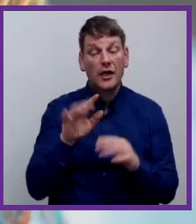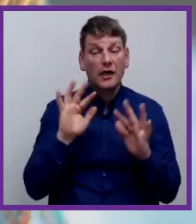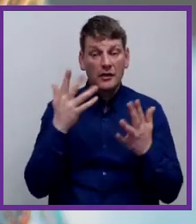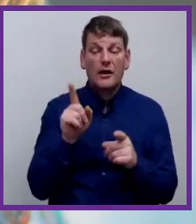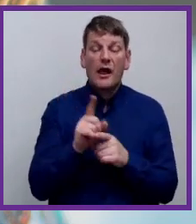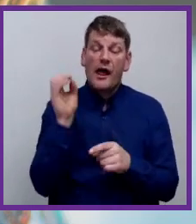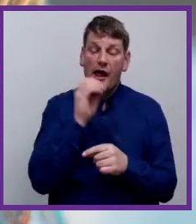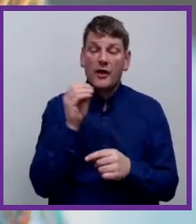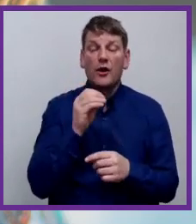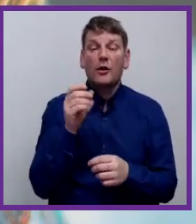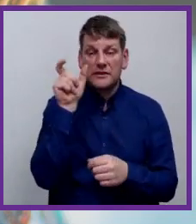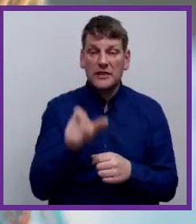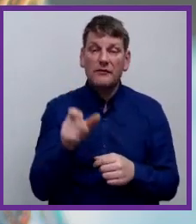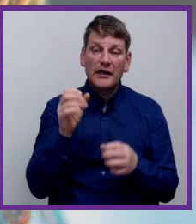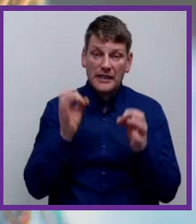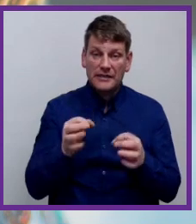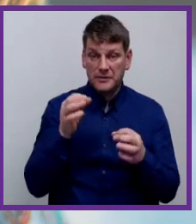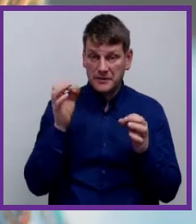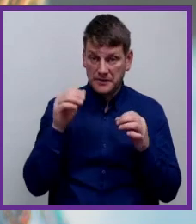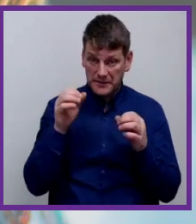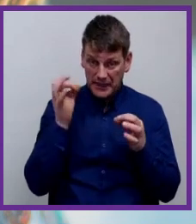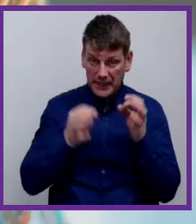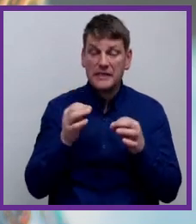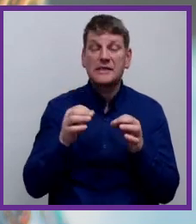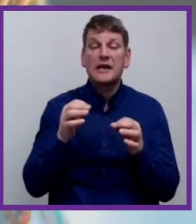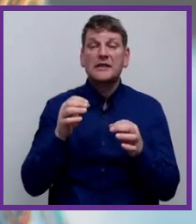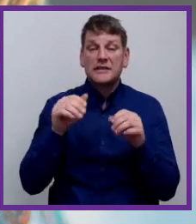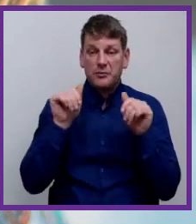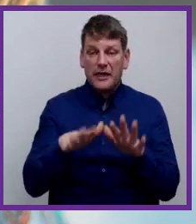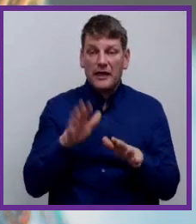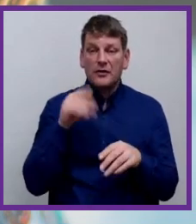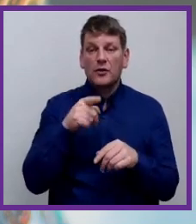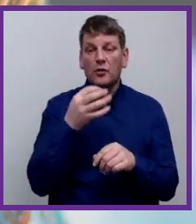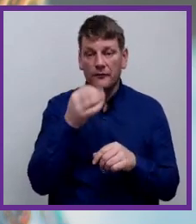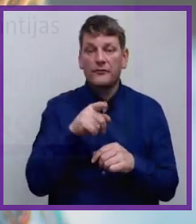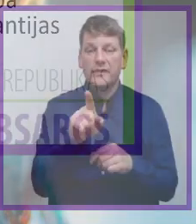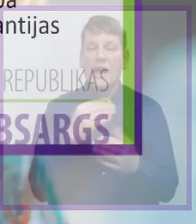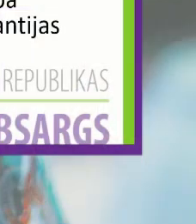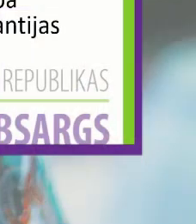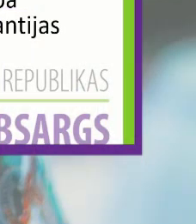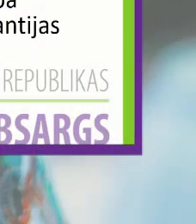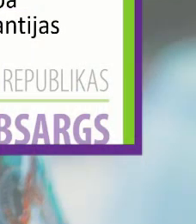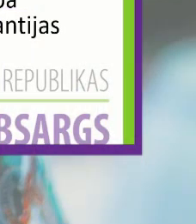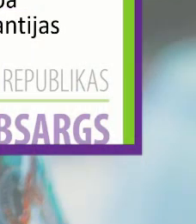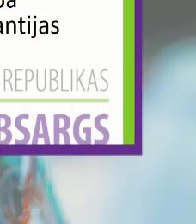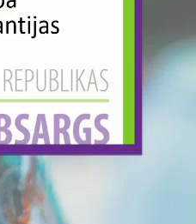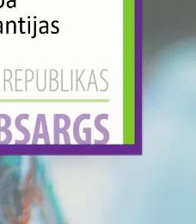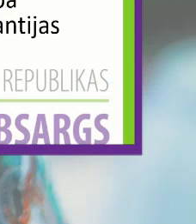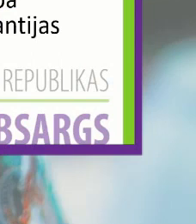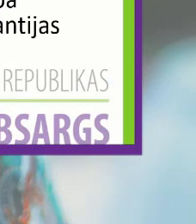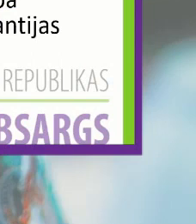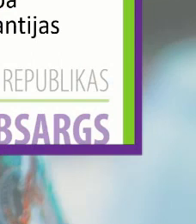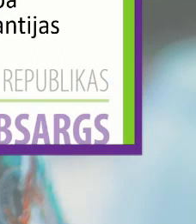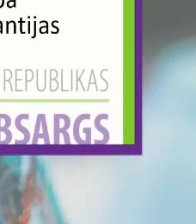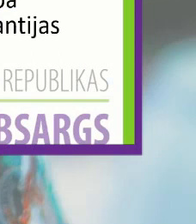gadījumā arī Eiropas cilvēktiesības tiesa sprieda, ka iejaukšanās bija noteikta ar likumu, Tā bija leģitīms mērķis aizsargāt kristīgo ticību no